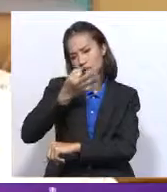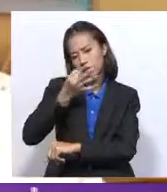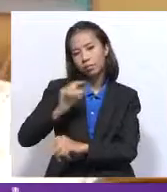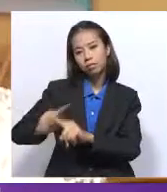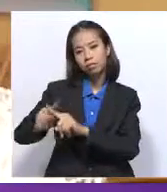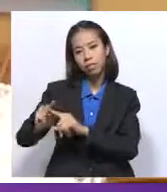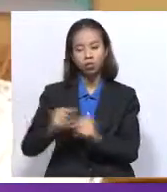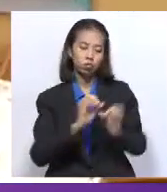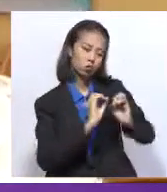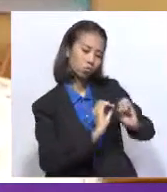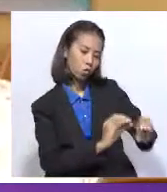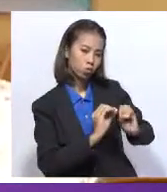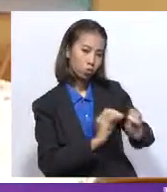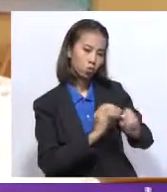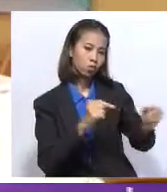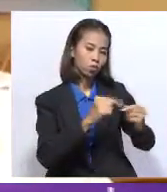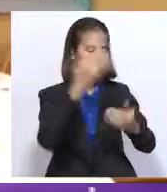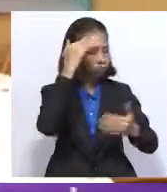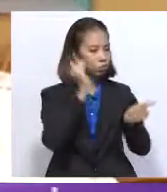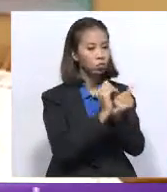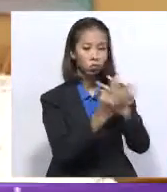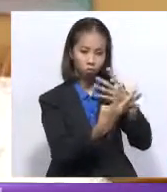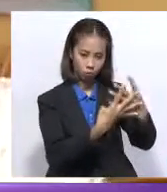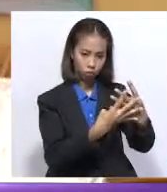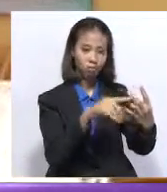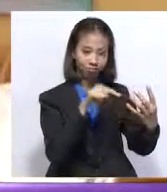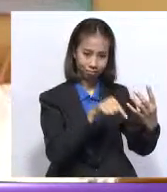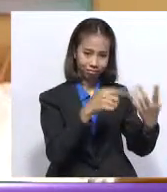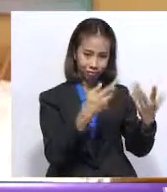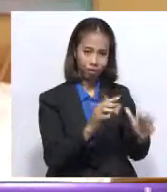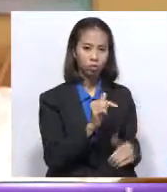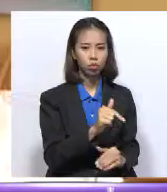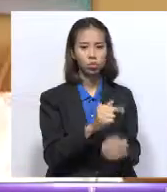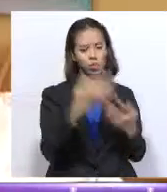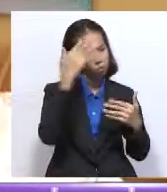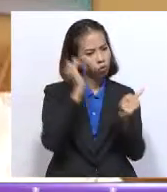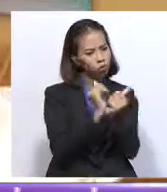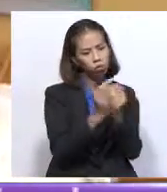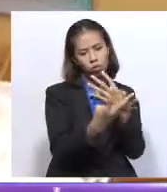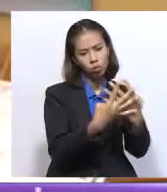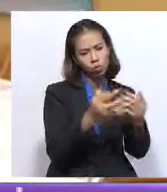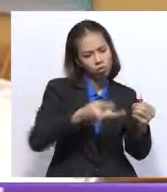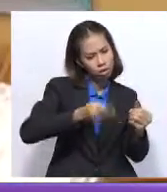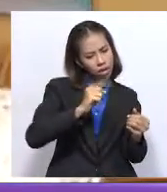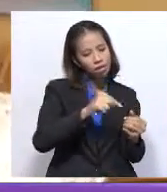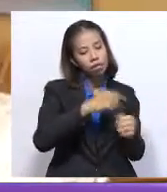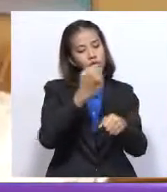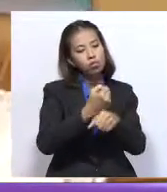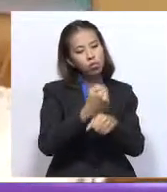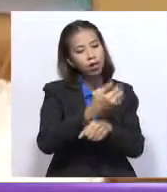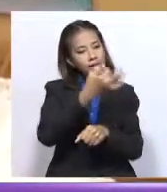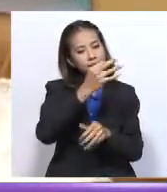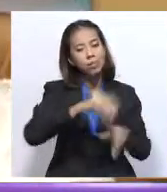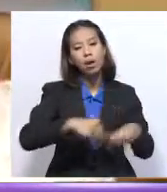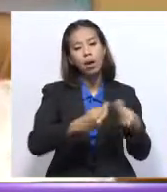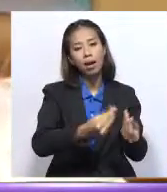เข้าไปฝึกสอนในเรือนจำแล้วทีนี้ก็คือผู้ต้องขังเนี่ยคือเขาอยู่ในนั้นเป็นเวลานานเราก็จะมีการฝึกอาชีพให้เข